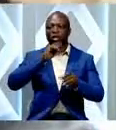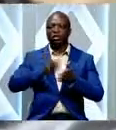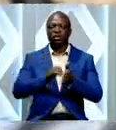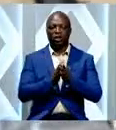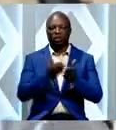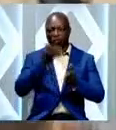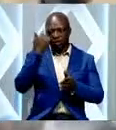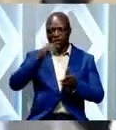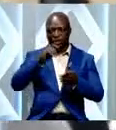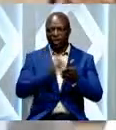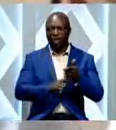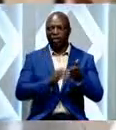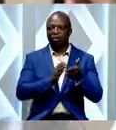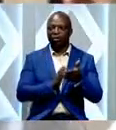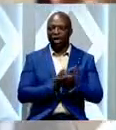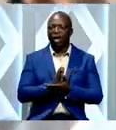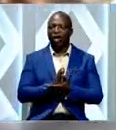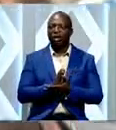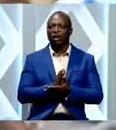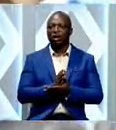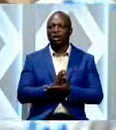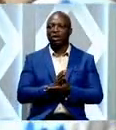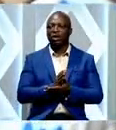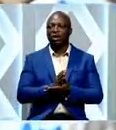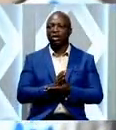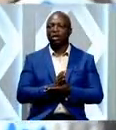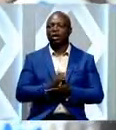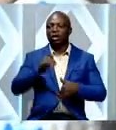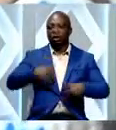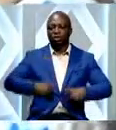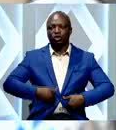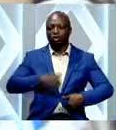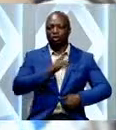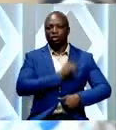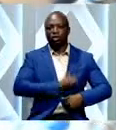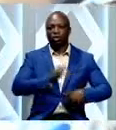que c'est écrit par un jeune Togolais